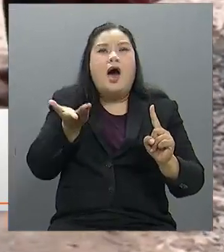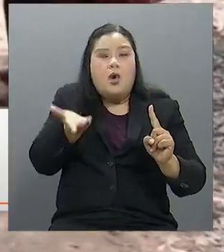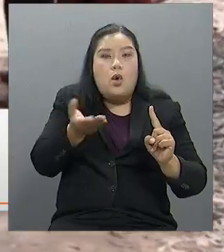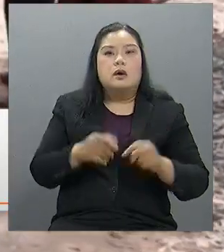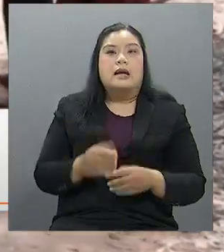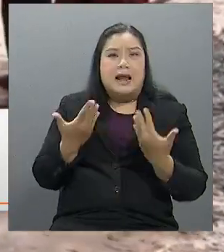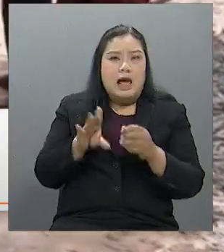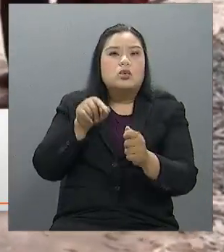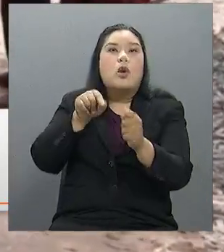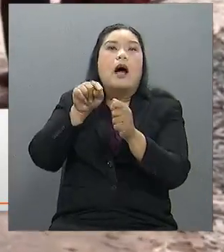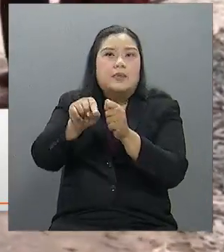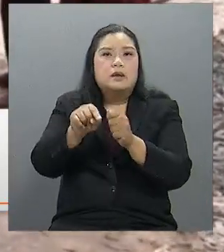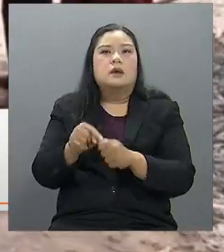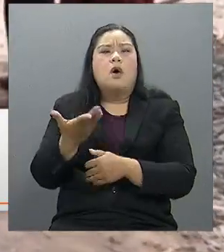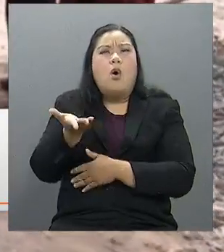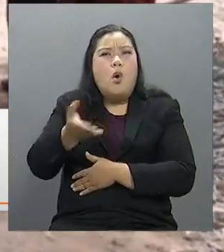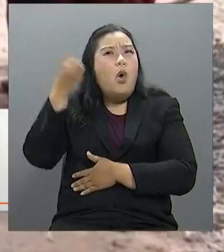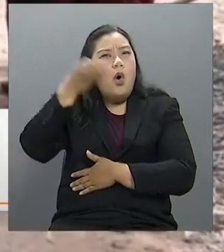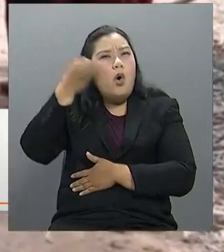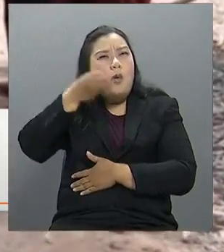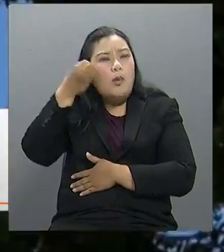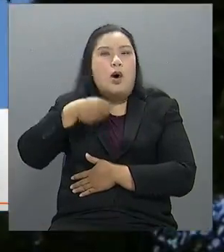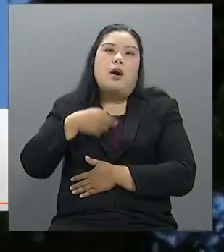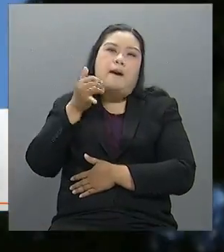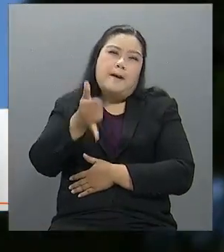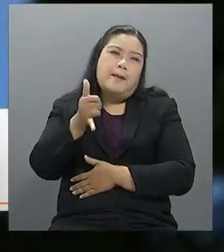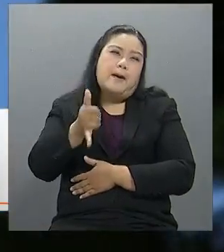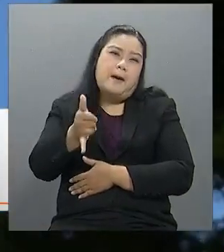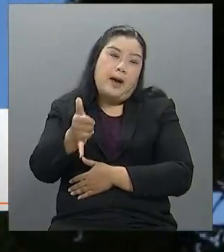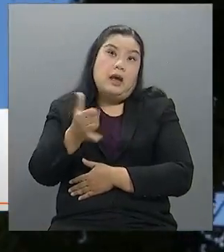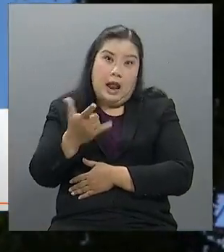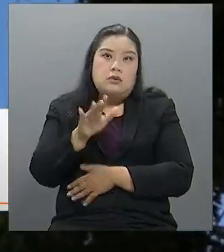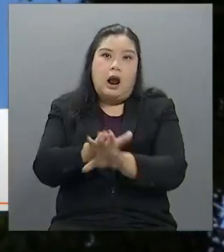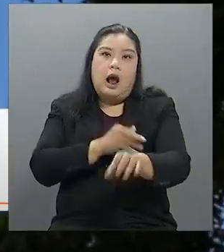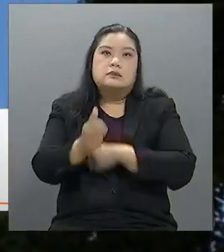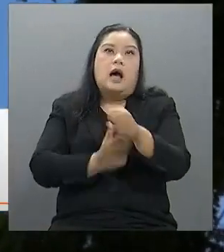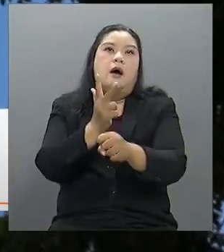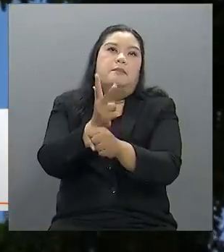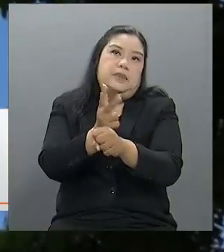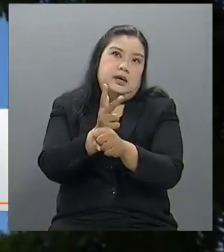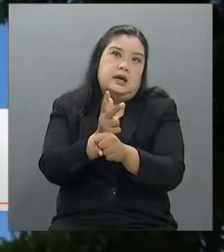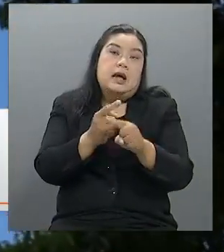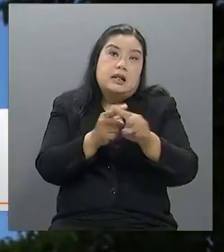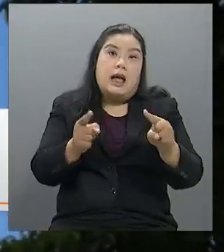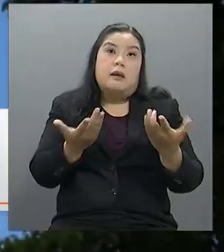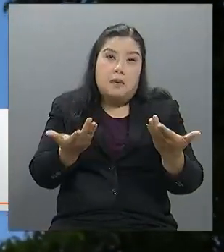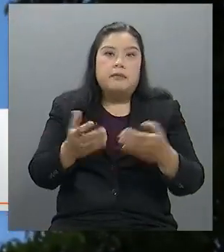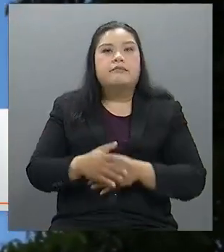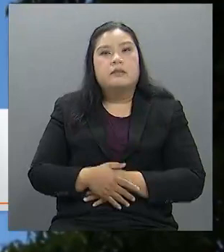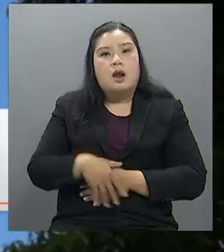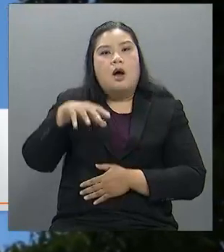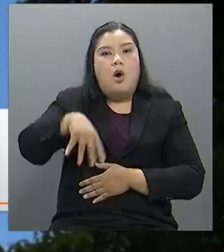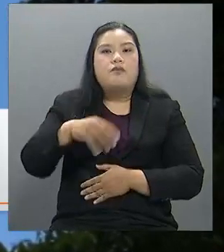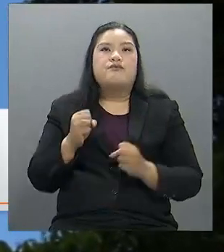าทหลายครั้งต่อหลายหน3ปีมาแล้วแต่ไปทุกครั้งทางเจ้าหน้าที่การไฟฟ้าบอกว่าไม่มีงบ